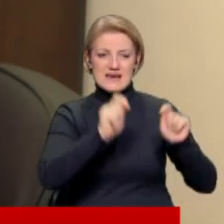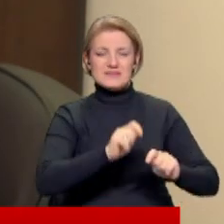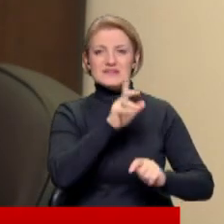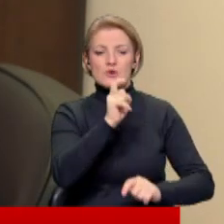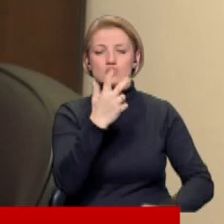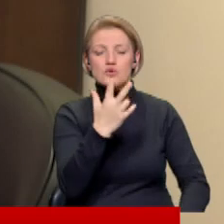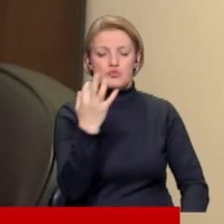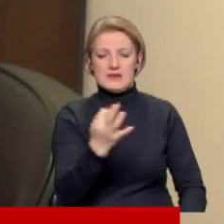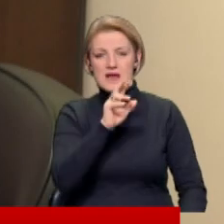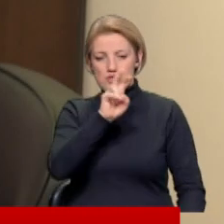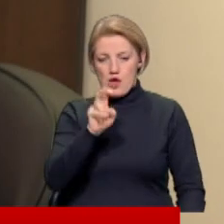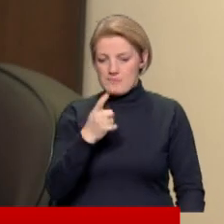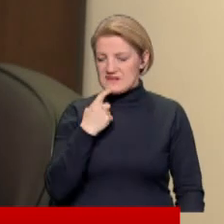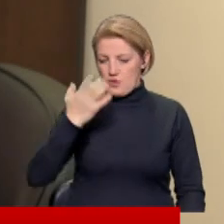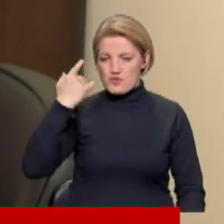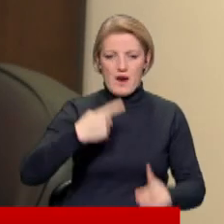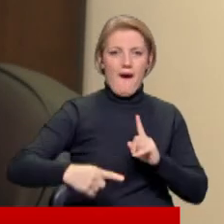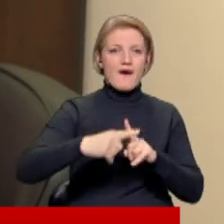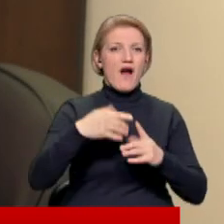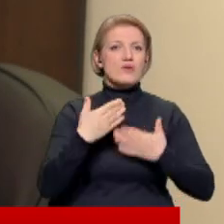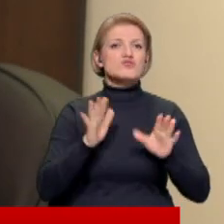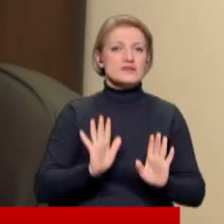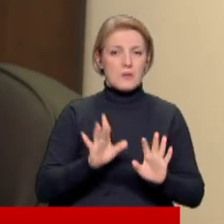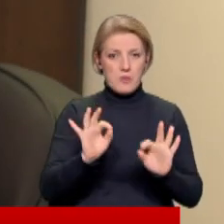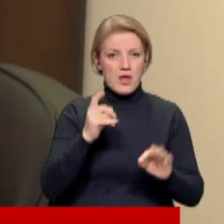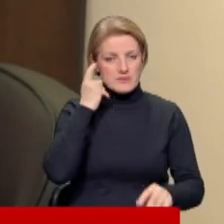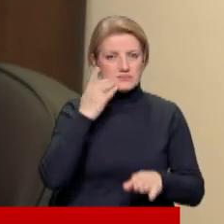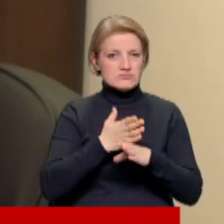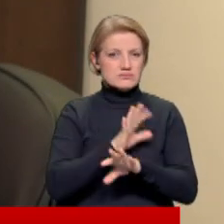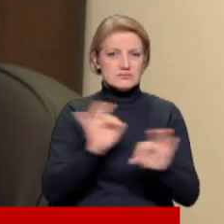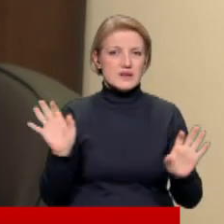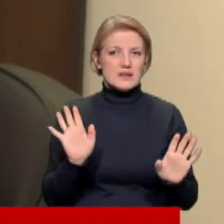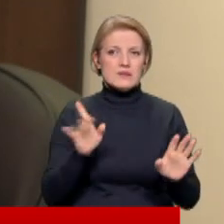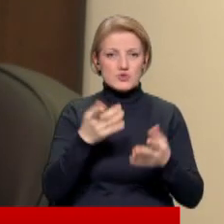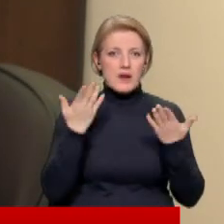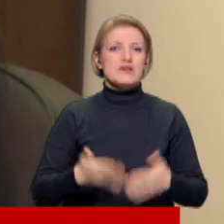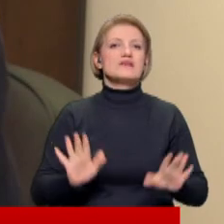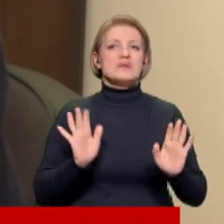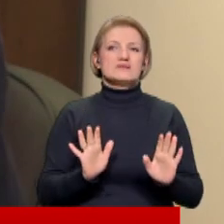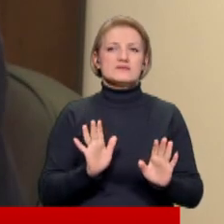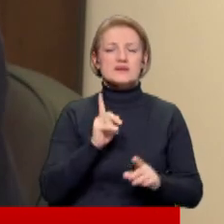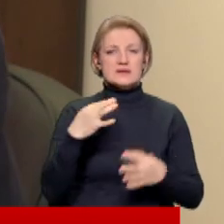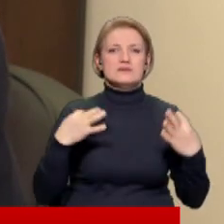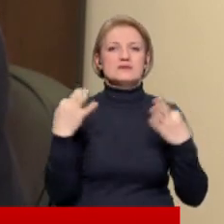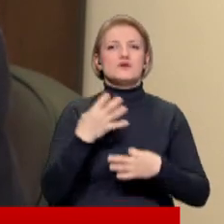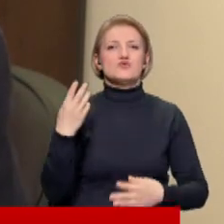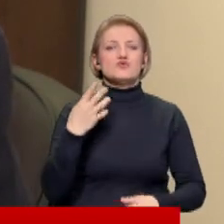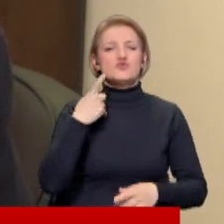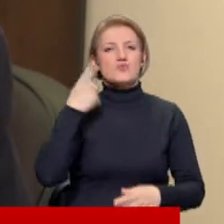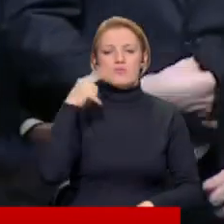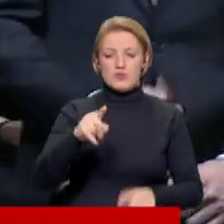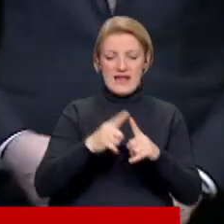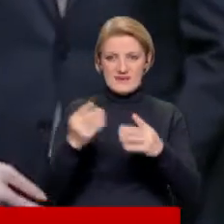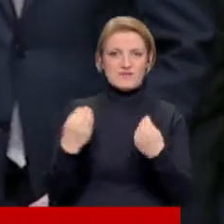93 milyar dolar geçen yıla göre artıştan bahsetmeyeceksiniz böyle bir mantıksızlık olur mu bu kabul edilebilir mi Şimdi sayın cumhurbaşkanı bize Bunun